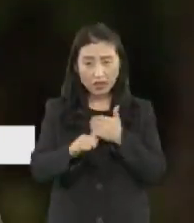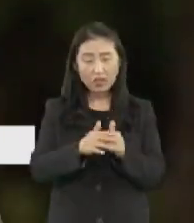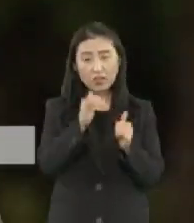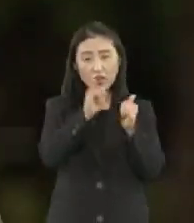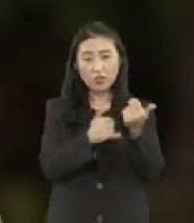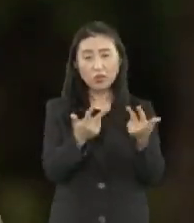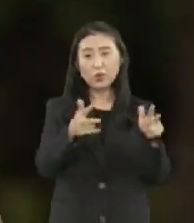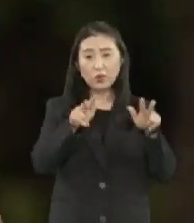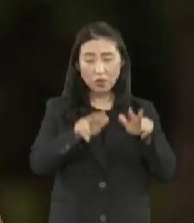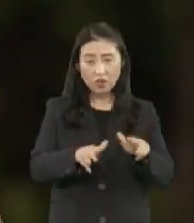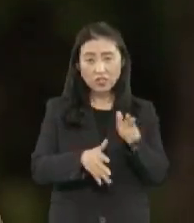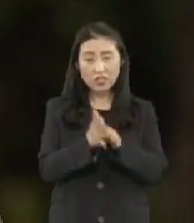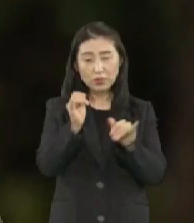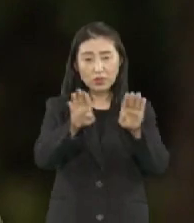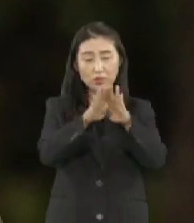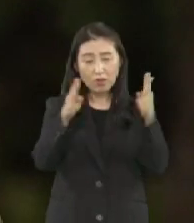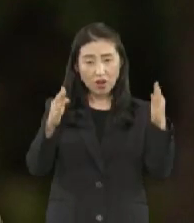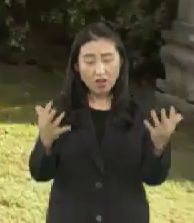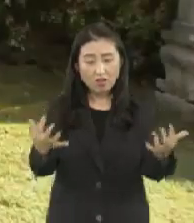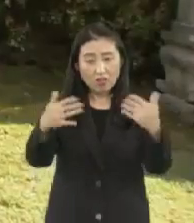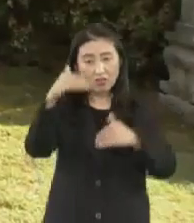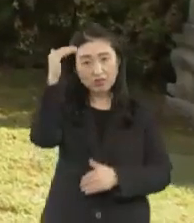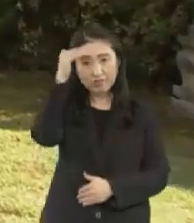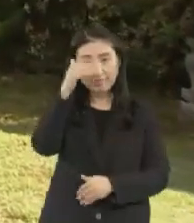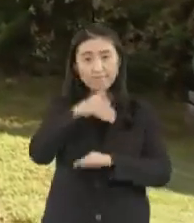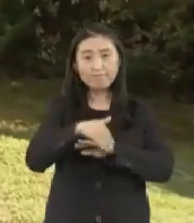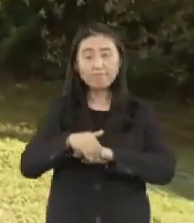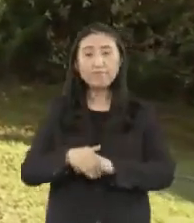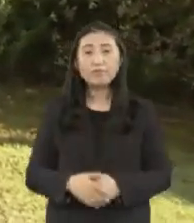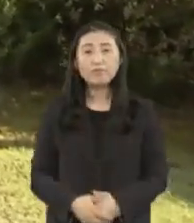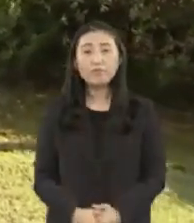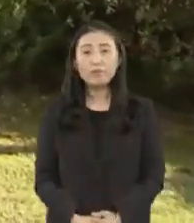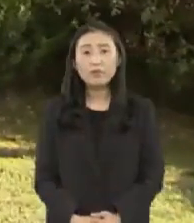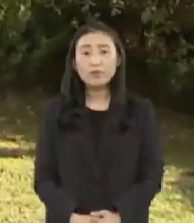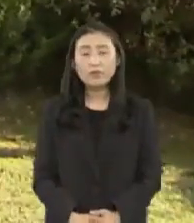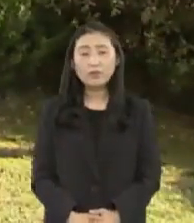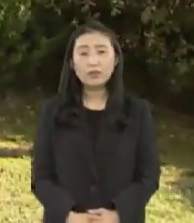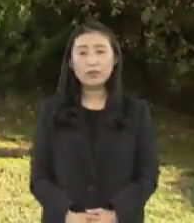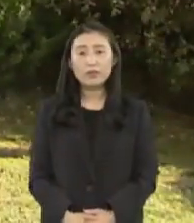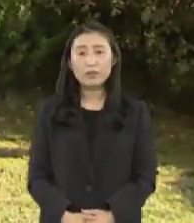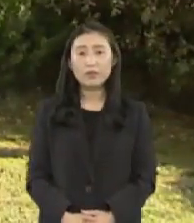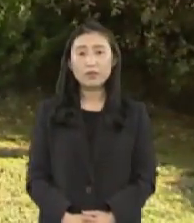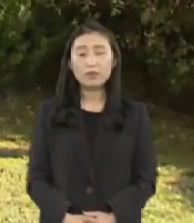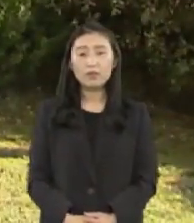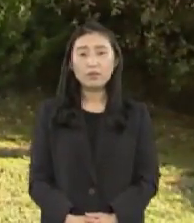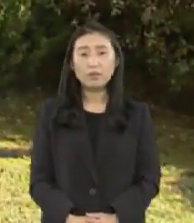역사 테마공원을 시민들에게 본격 개방한다는 계획입니다 tjb 조연 입니다